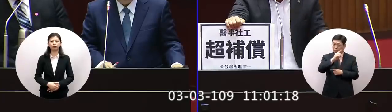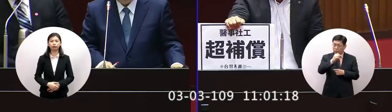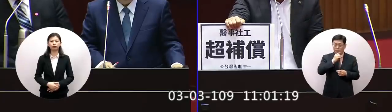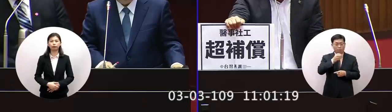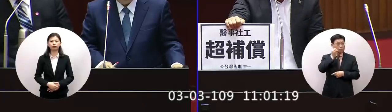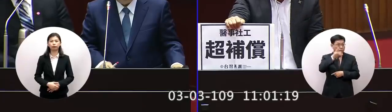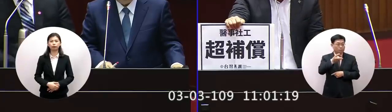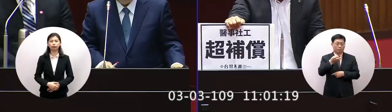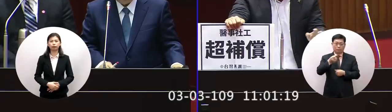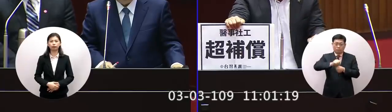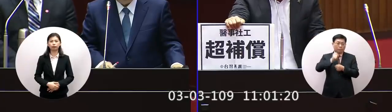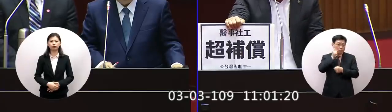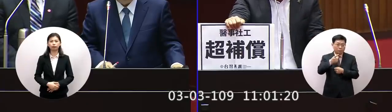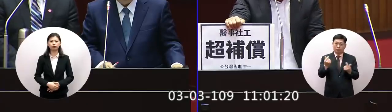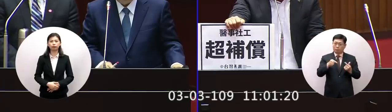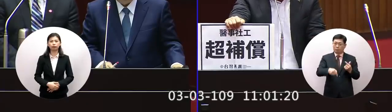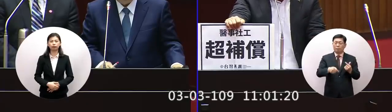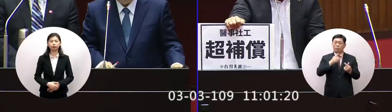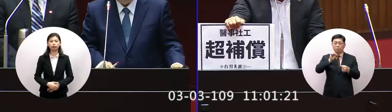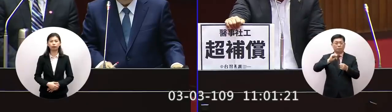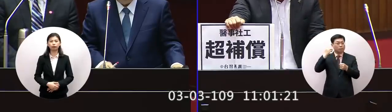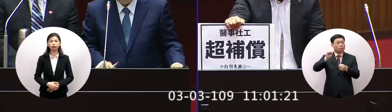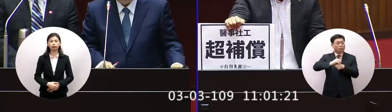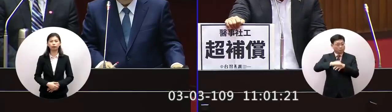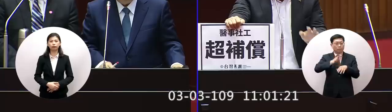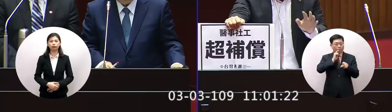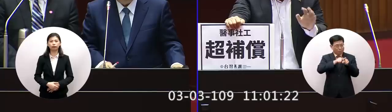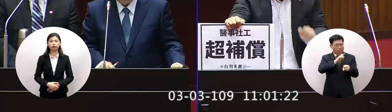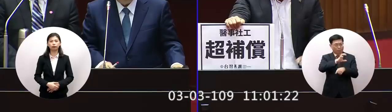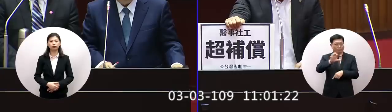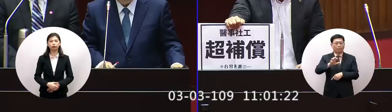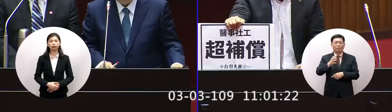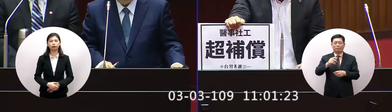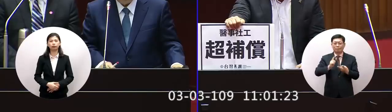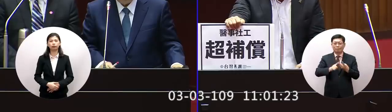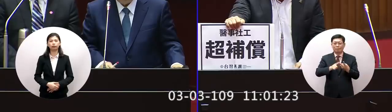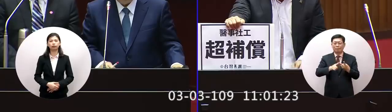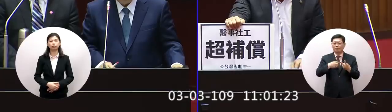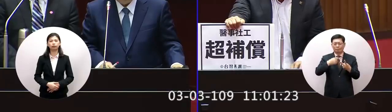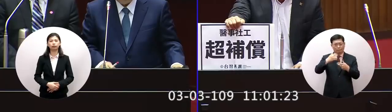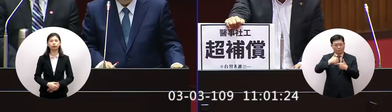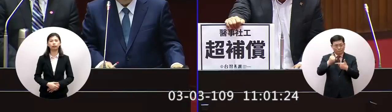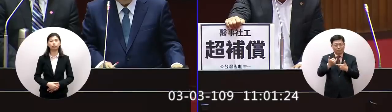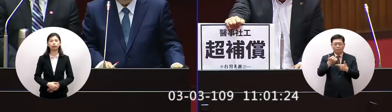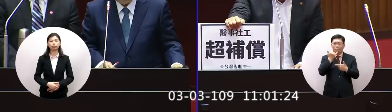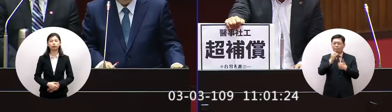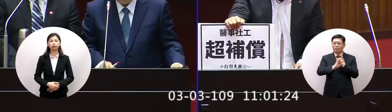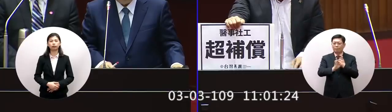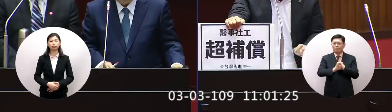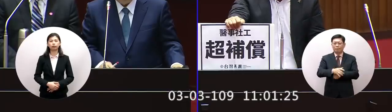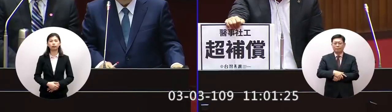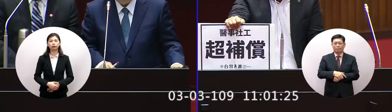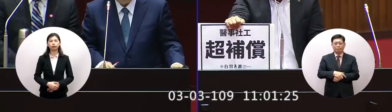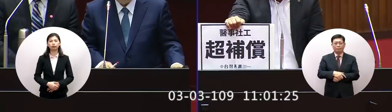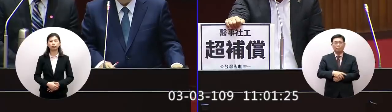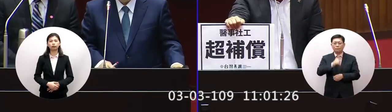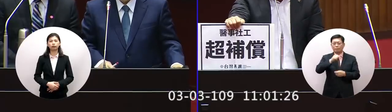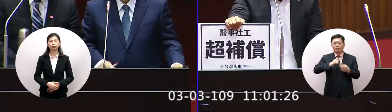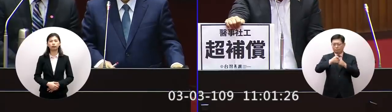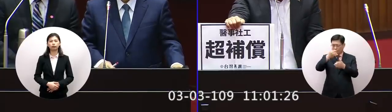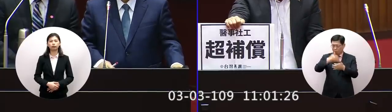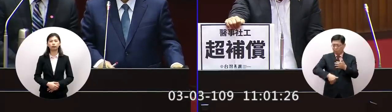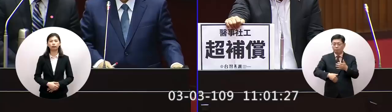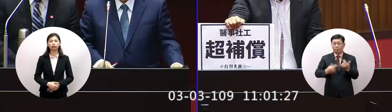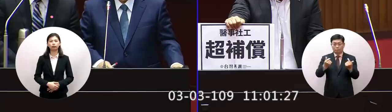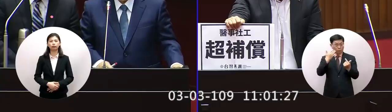啊，3个月加1个月这种做法，比如讲新加坡是安尼嘛。那佫有一种做法呢，我建议直接参考看卖啦。一个是用减税的方